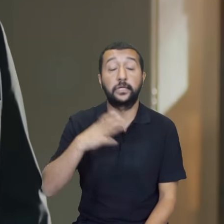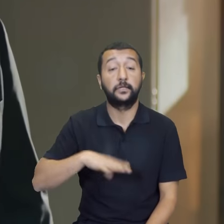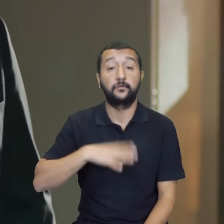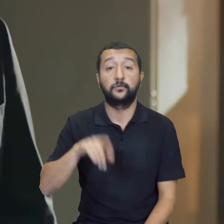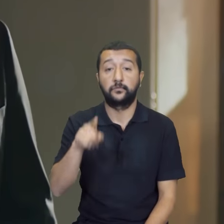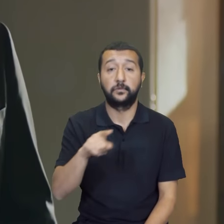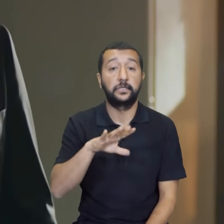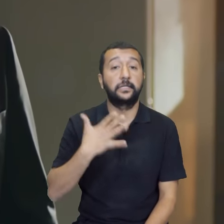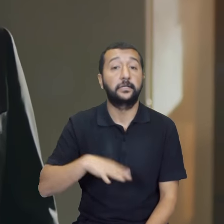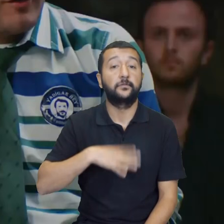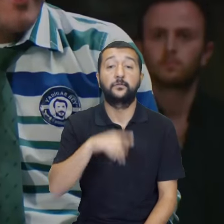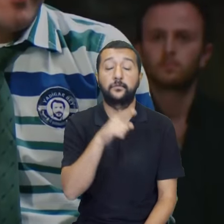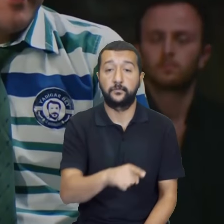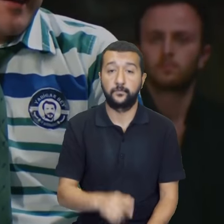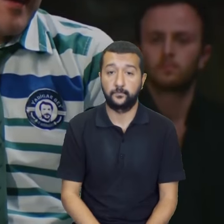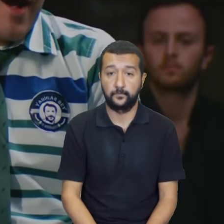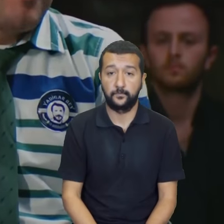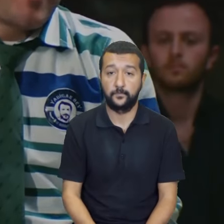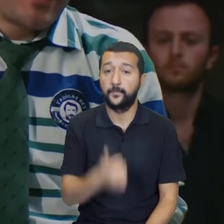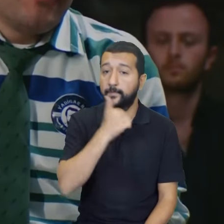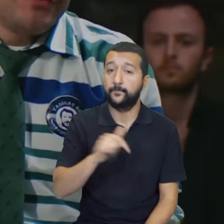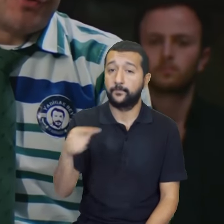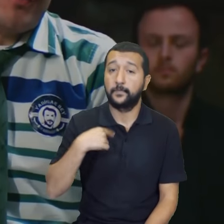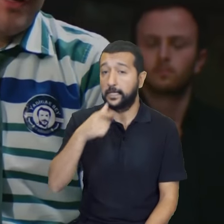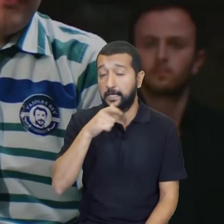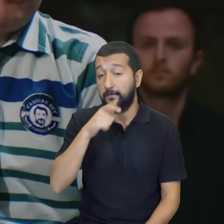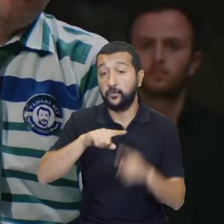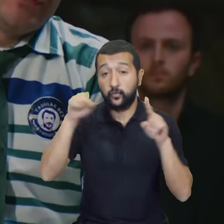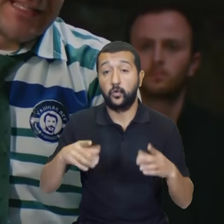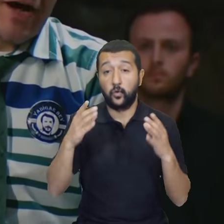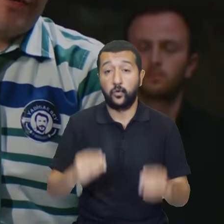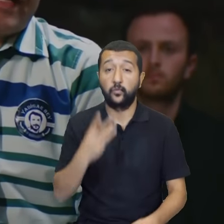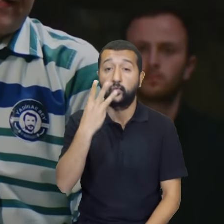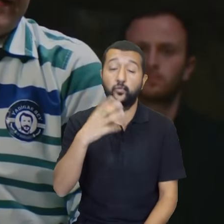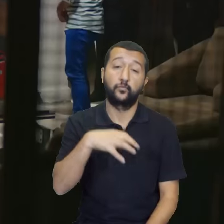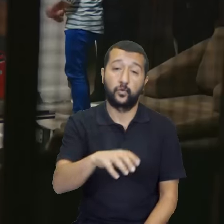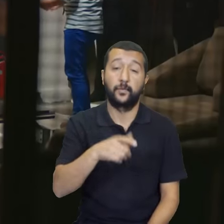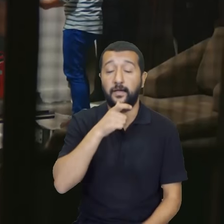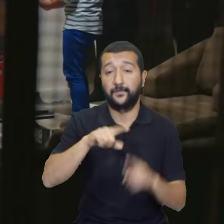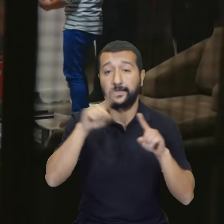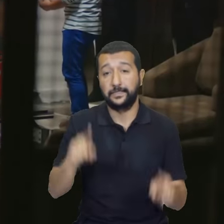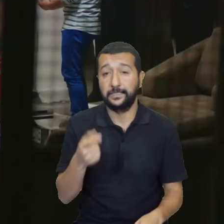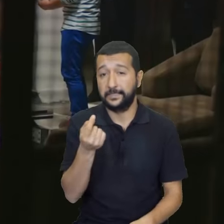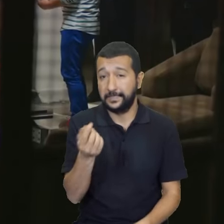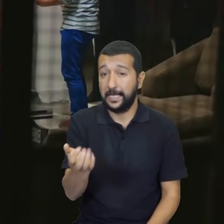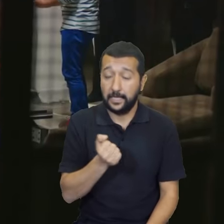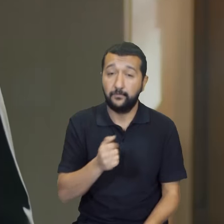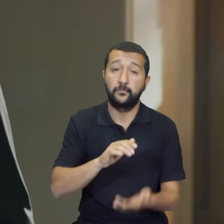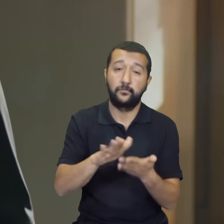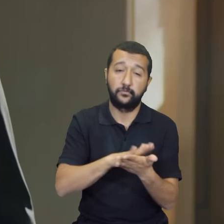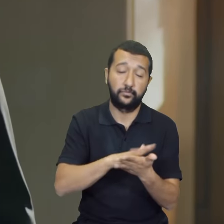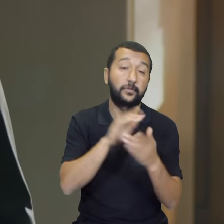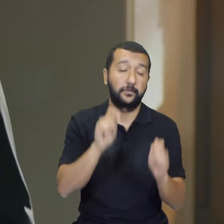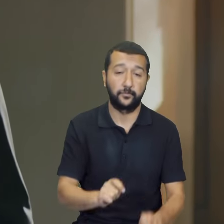istiyormuş. Ne istiyorsun lan? Abi ben kahveci oldum. Üçüncü nesil kahvecilerden. Çekirdekten alıp